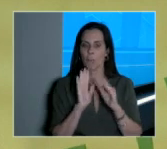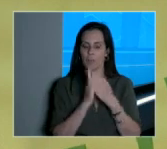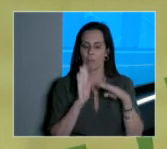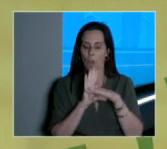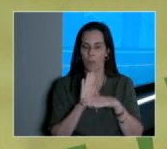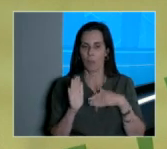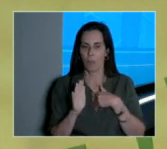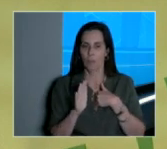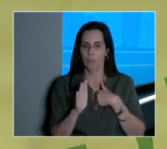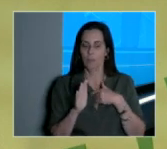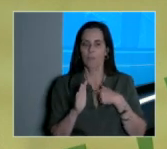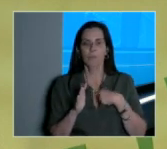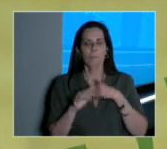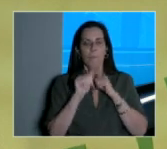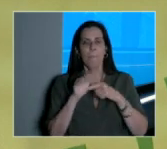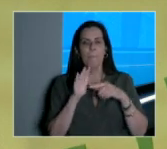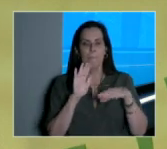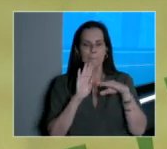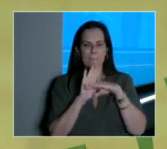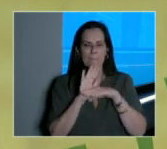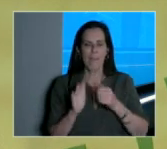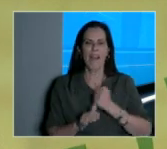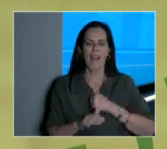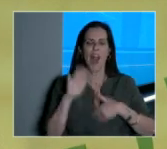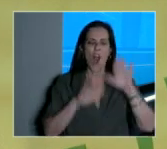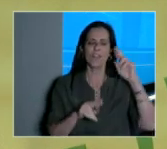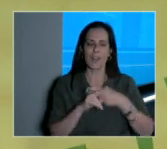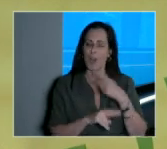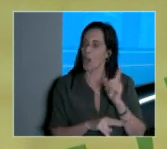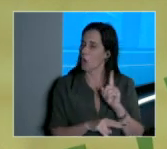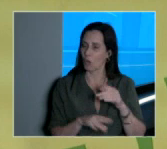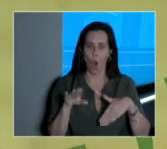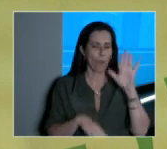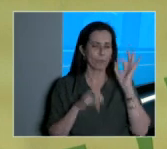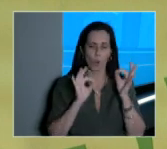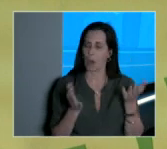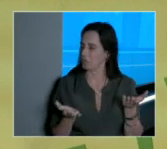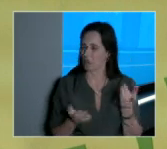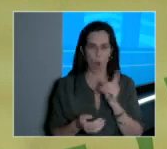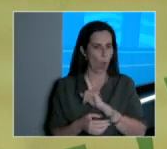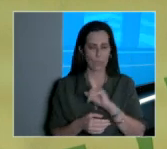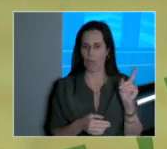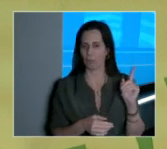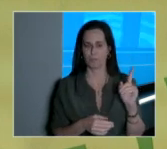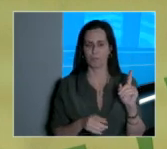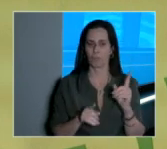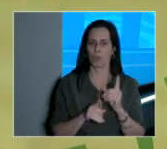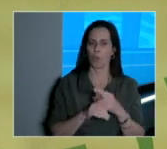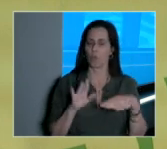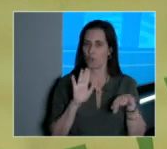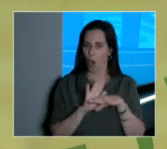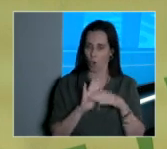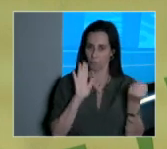אני תומך במודל הקנדי שמדבר על רוב רגיל. לא צריך פה רוב מיוחד או רוב מיוחס. כמו שחוקי היסוד עברו